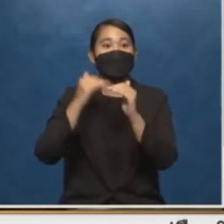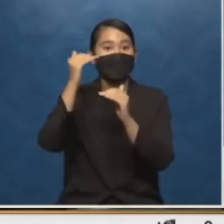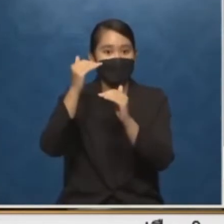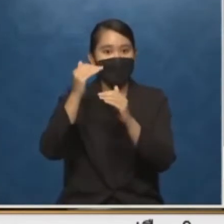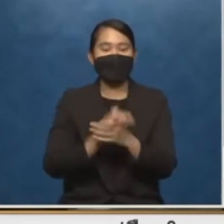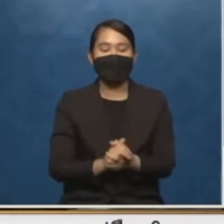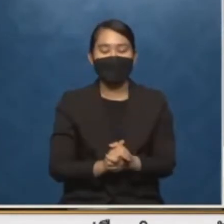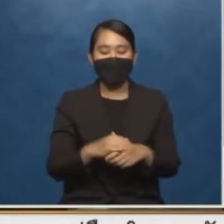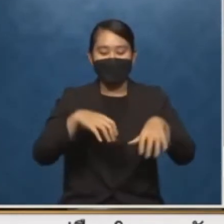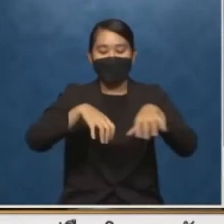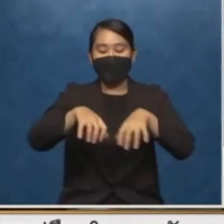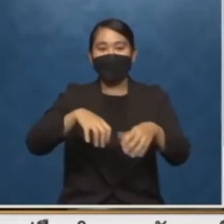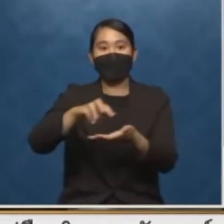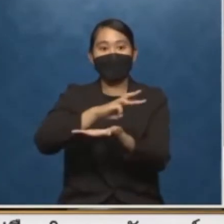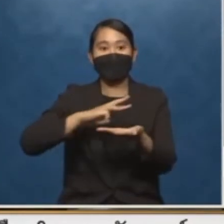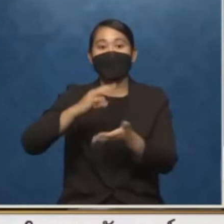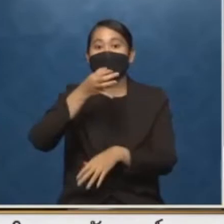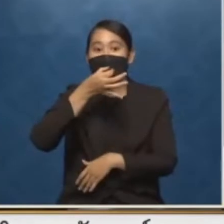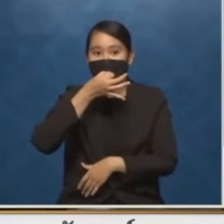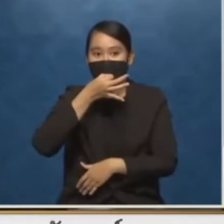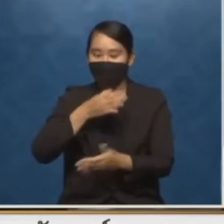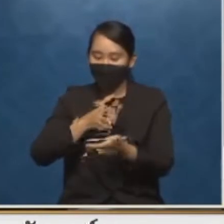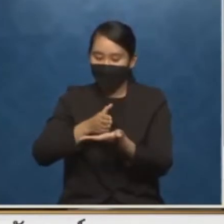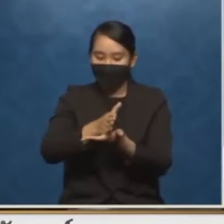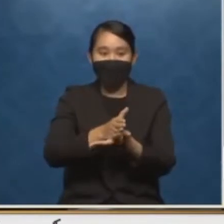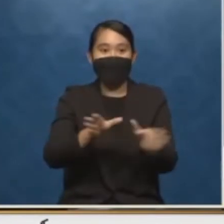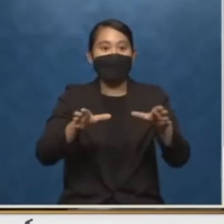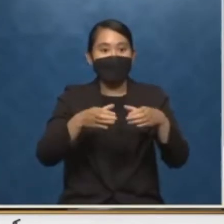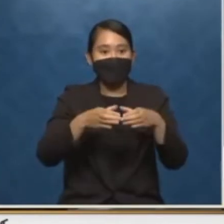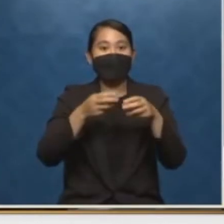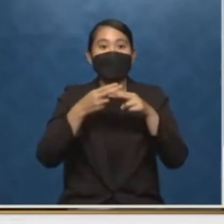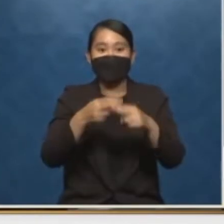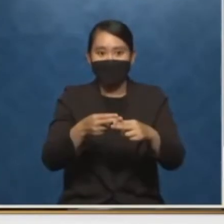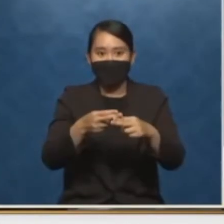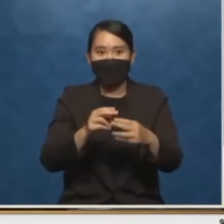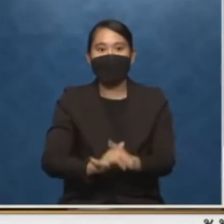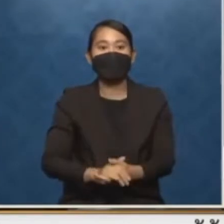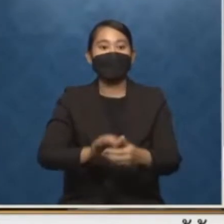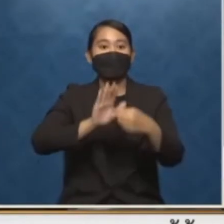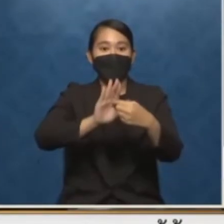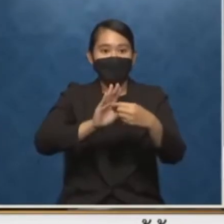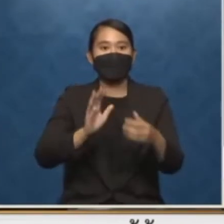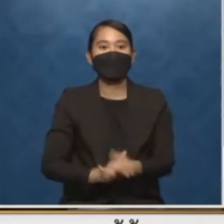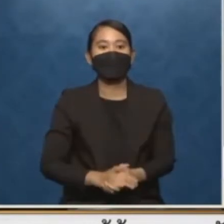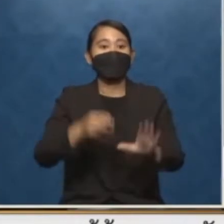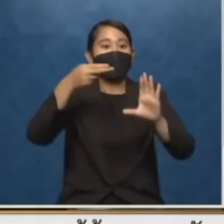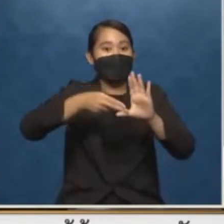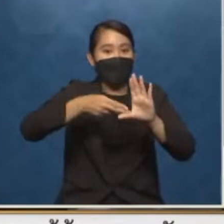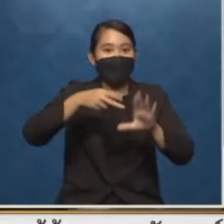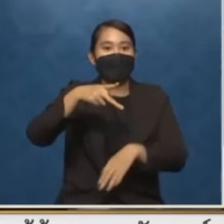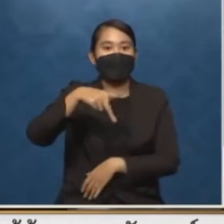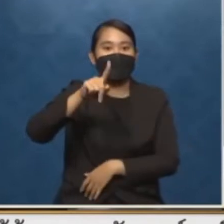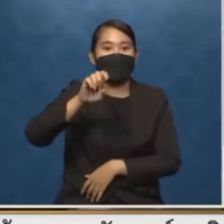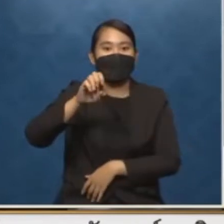จัดอาชีวศึกษาเฉพาะทางอาทิปิโตรเลียมการส